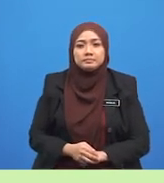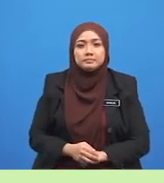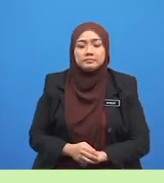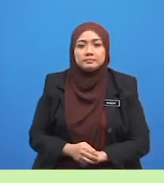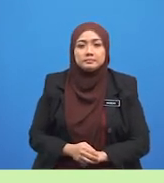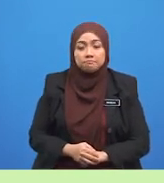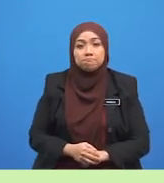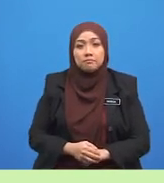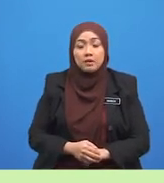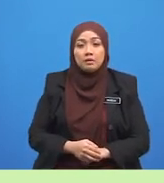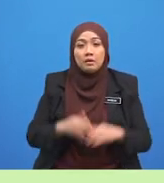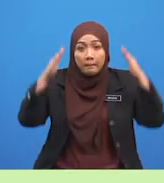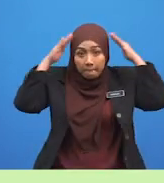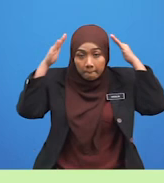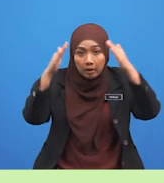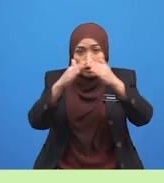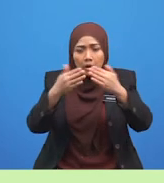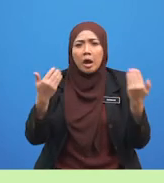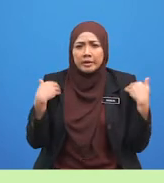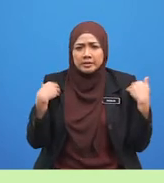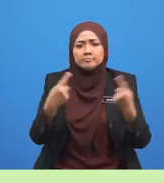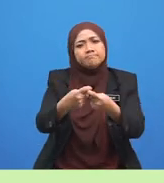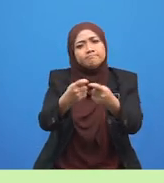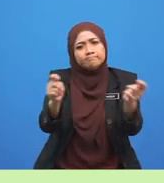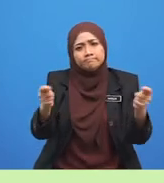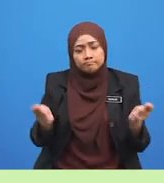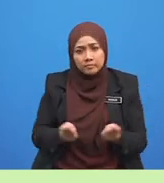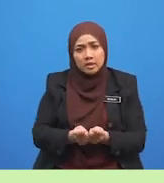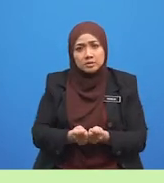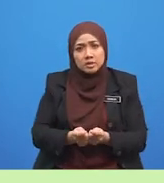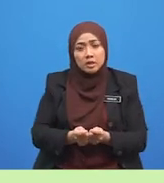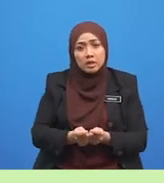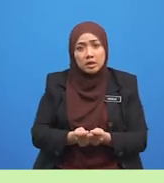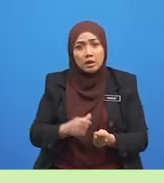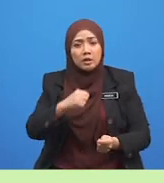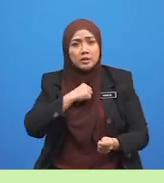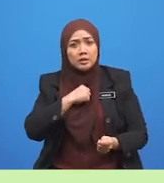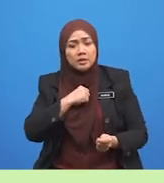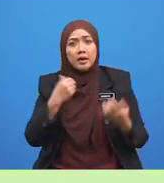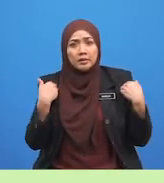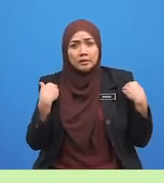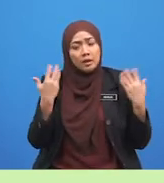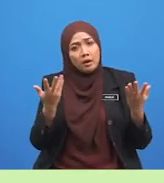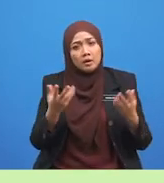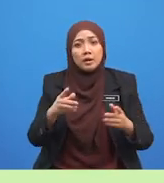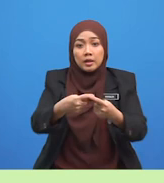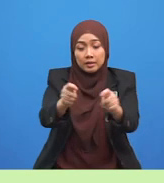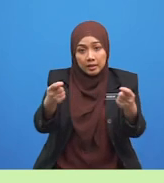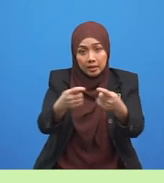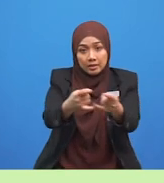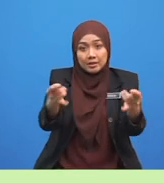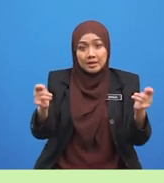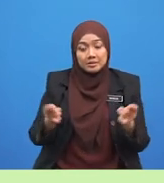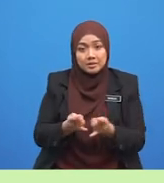Istimewanya negeri Pahang terdapat juga tasik semula jadi. Tasik tersebut ialah Tasik Berah yang terletak di barat